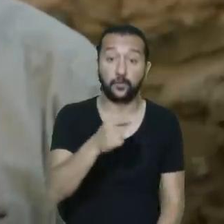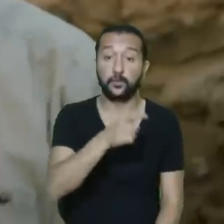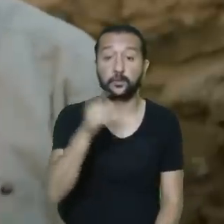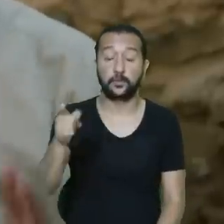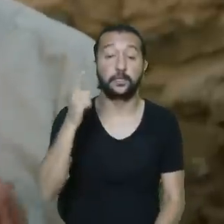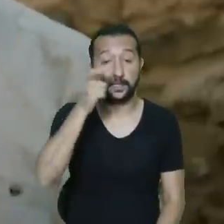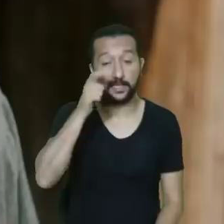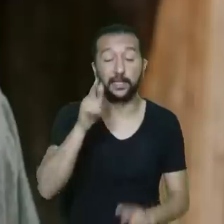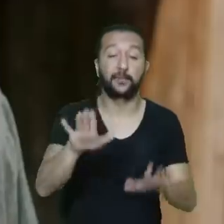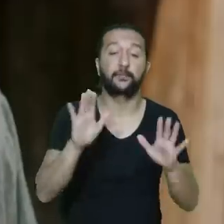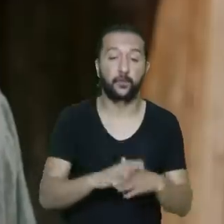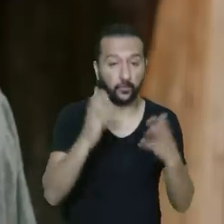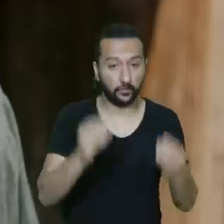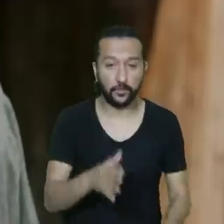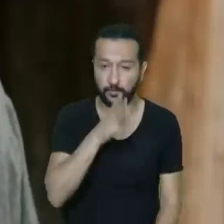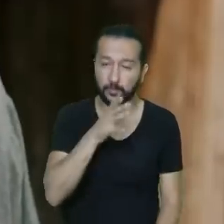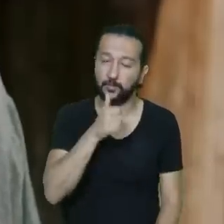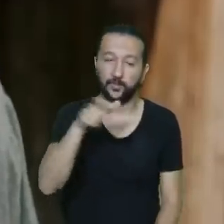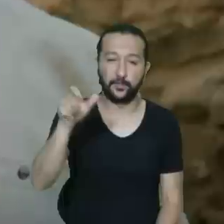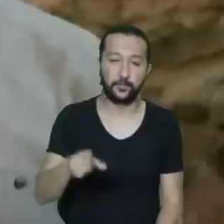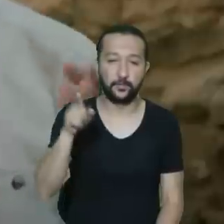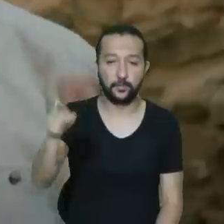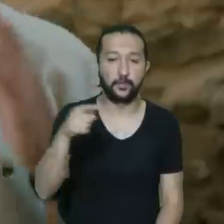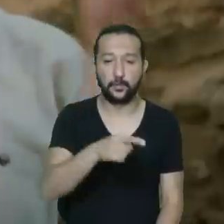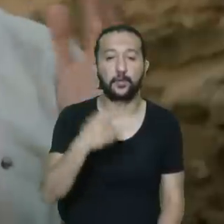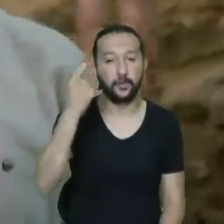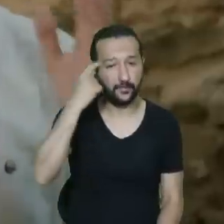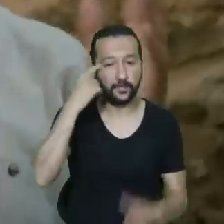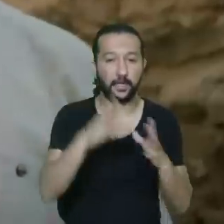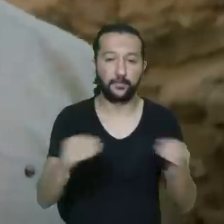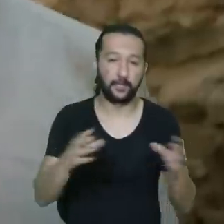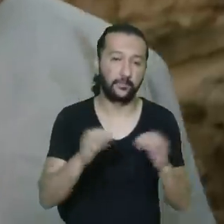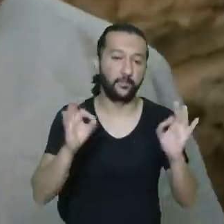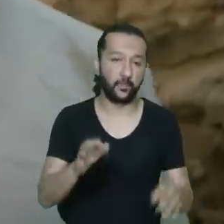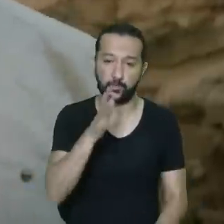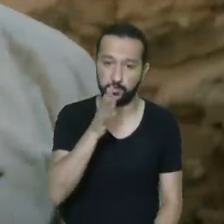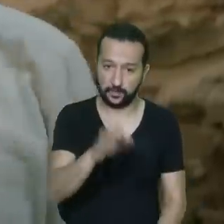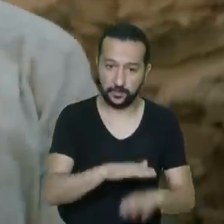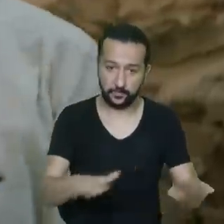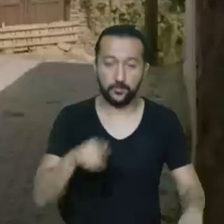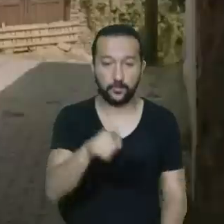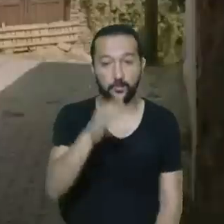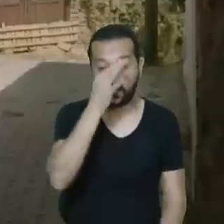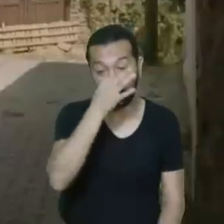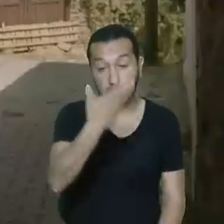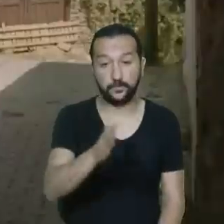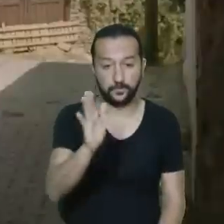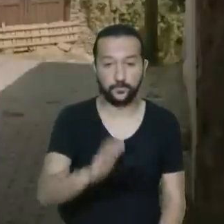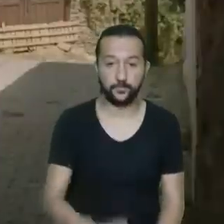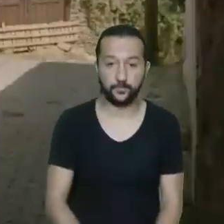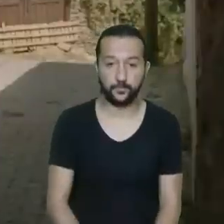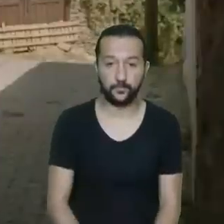sen onu kaylağım olur mu? Biliyorum babamı. Onun kafa ağrıdı, bir öyle gidip geliyor ya. Tamam, hadi sana oraya